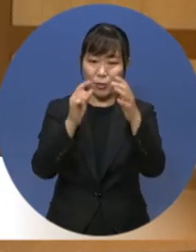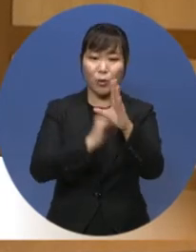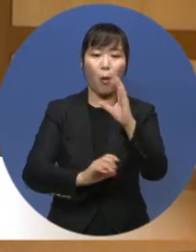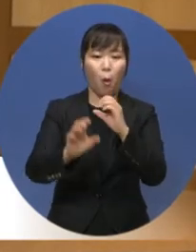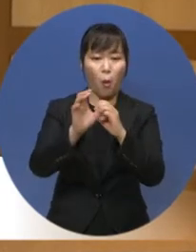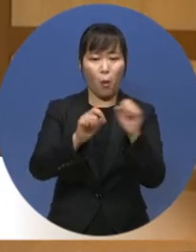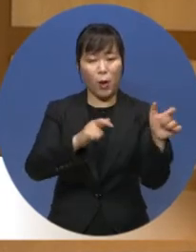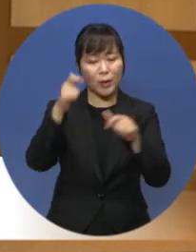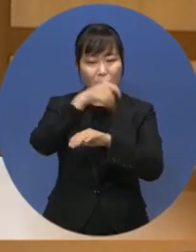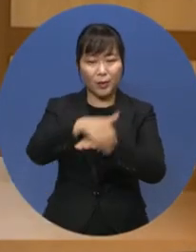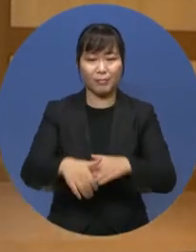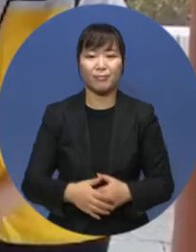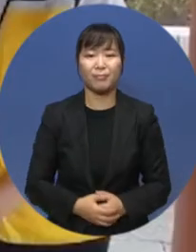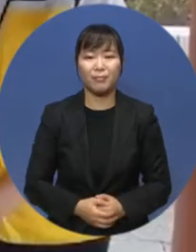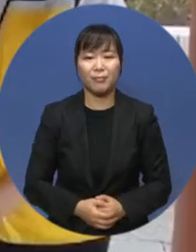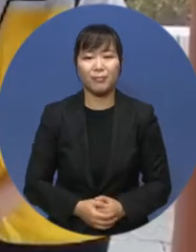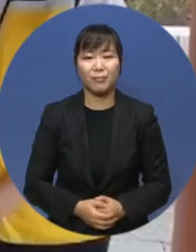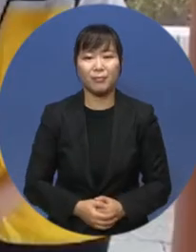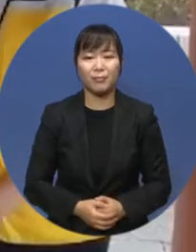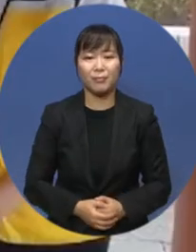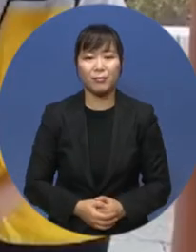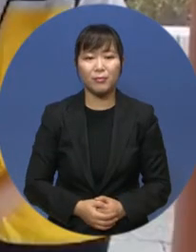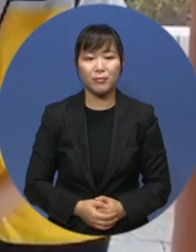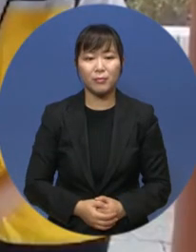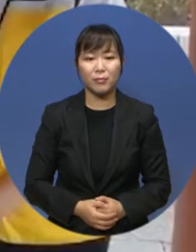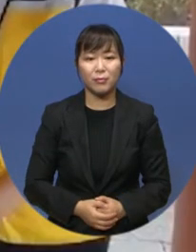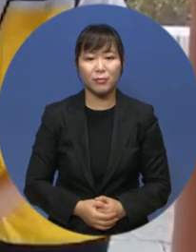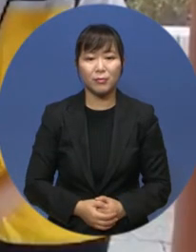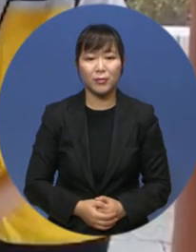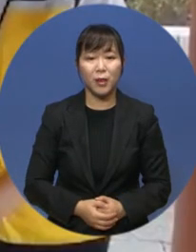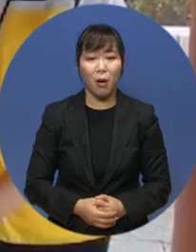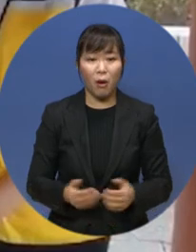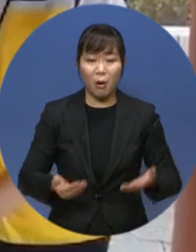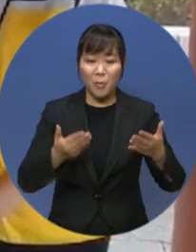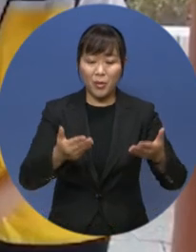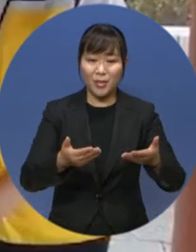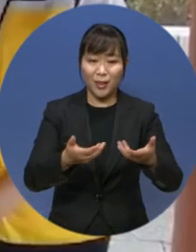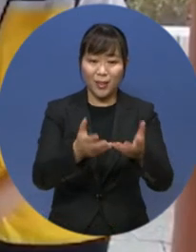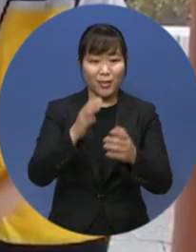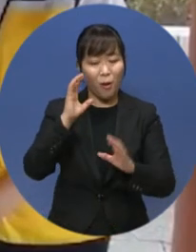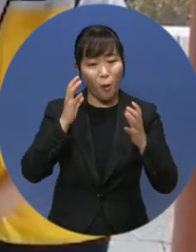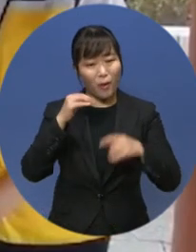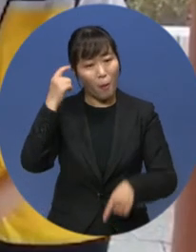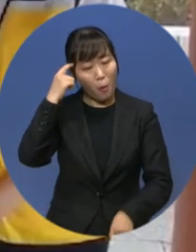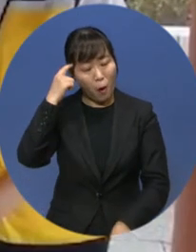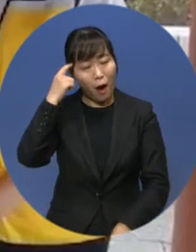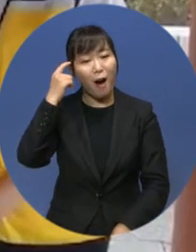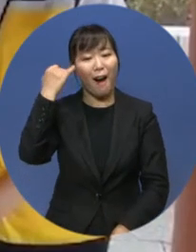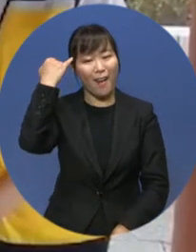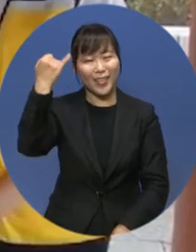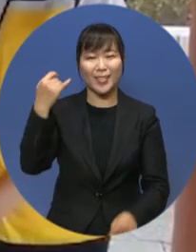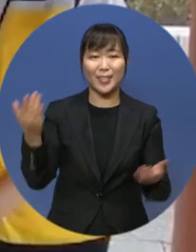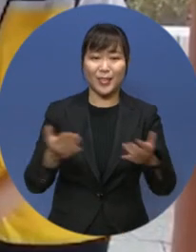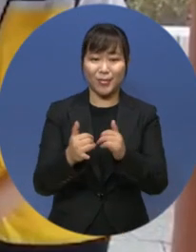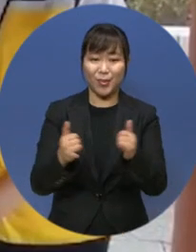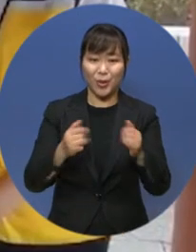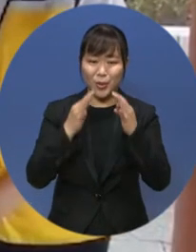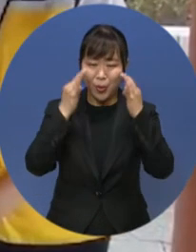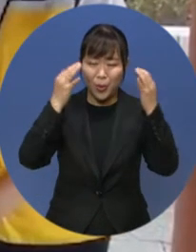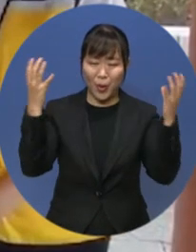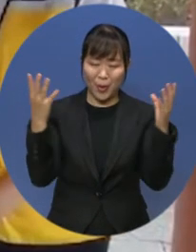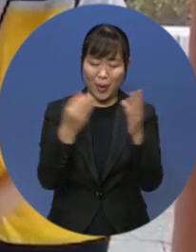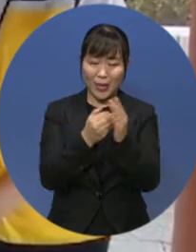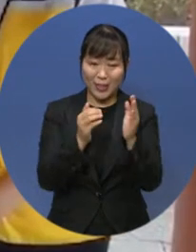확대할 예정입니다. 어린 봉사단원들의 깜찍한 발상과 직원들의 노력으로 완성된